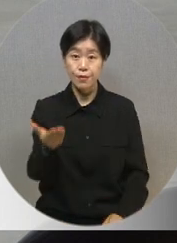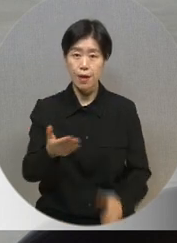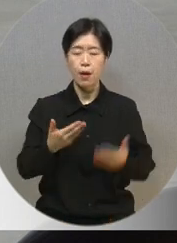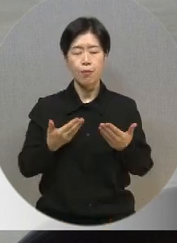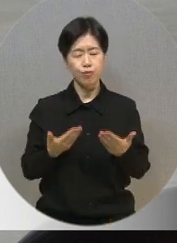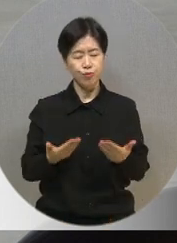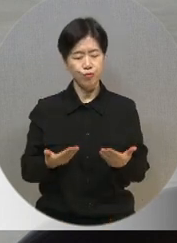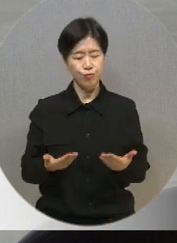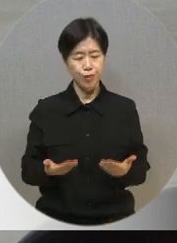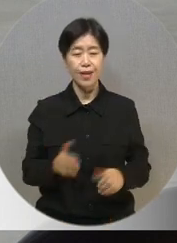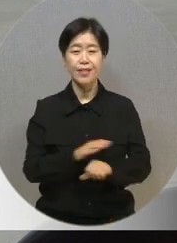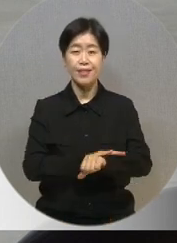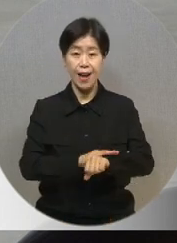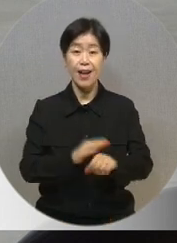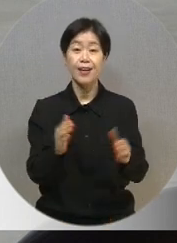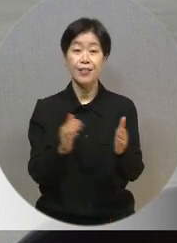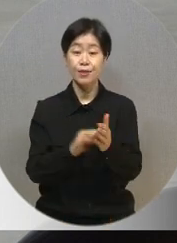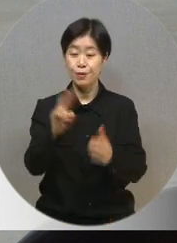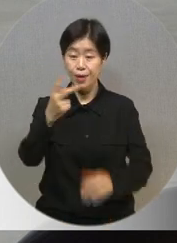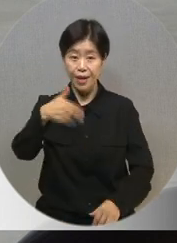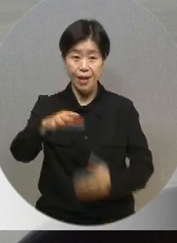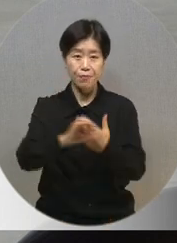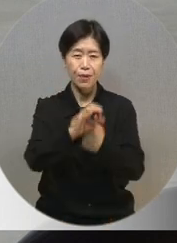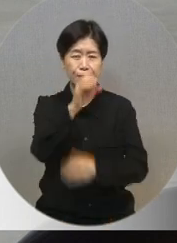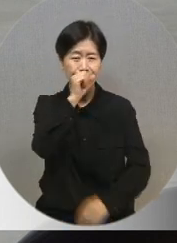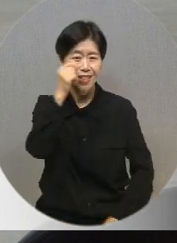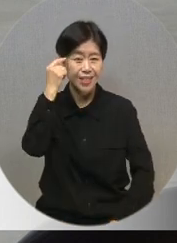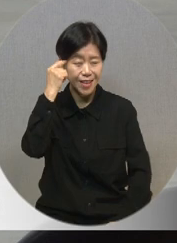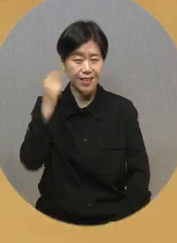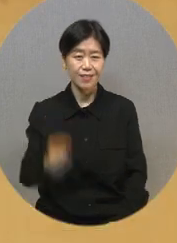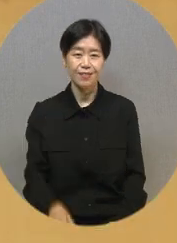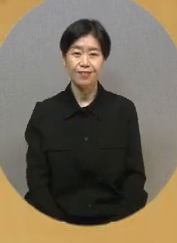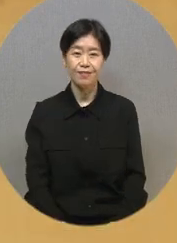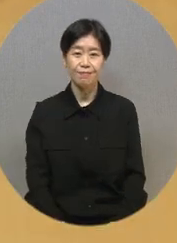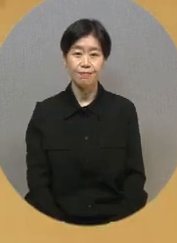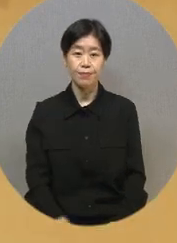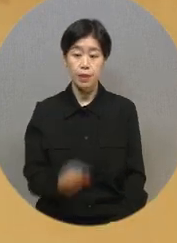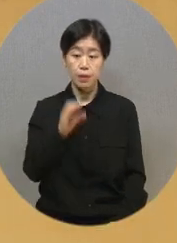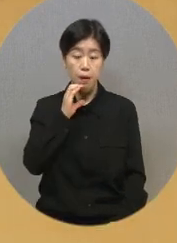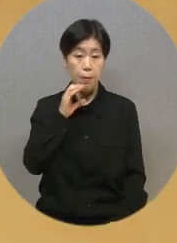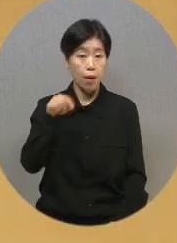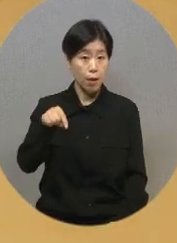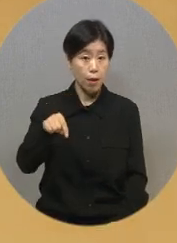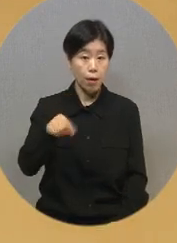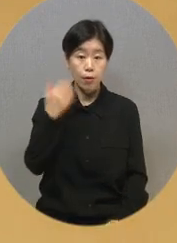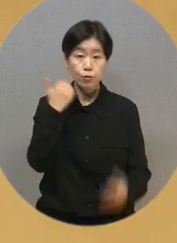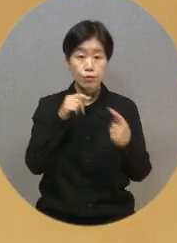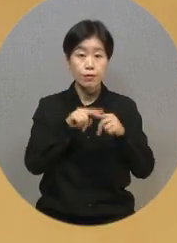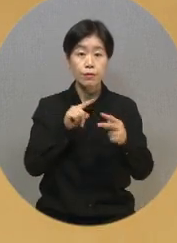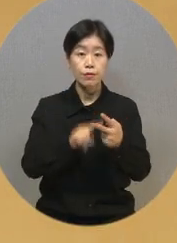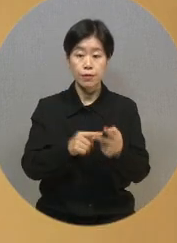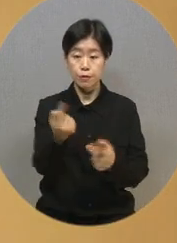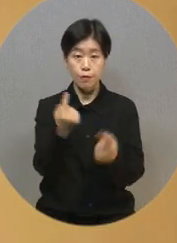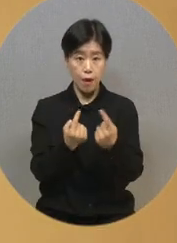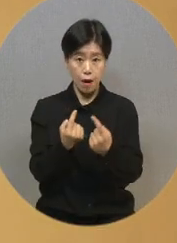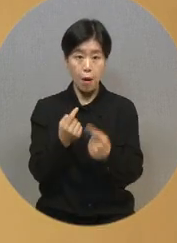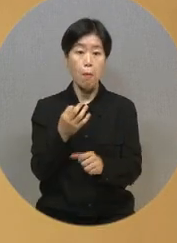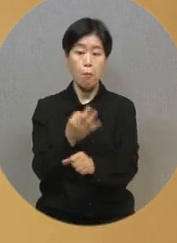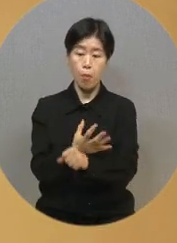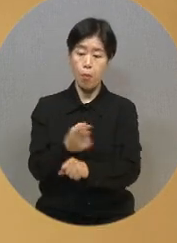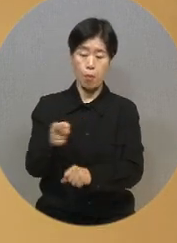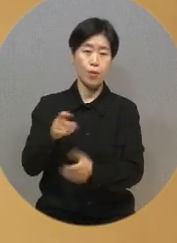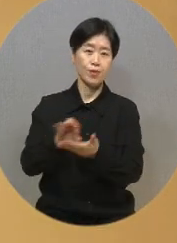편안하게 쉬었다 가셨으면 좋겠다라는 바람으로 운영을 하고 있습니다. 카페는 시민 누구나 편리하게 이용할 수